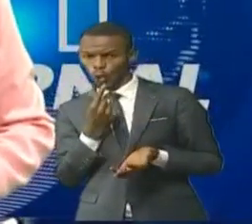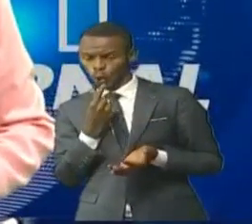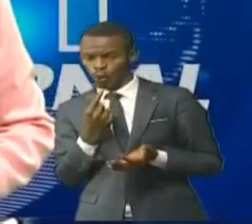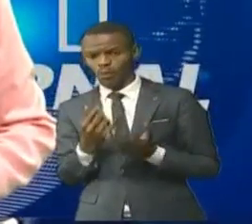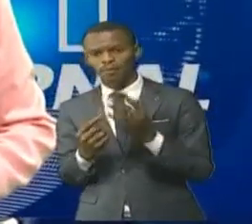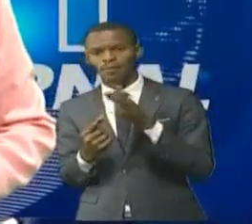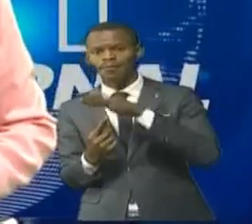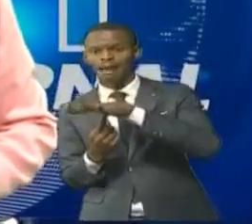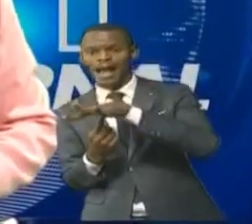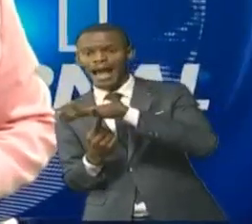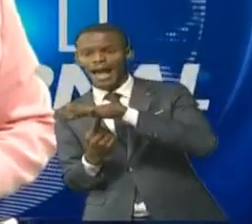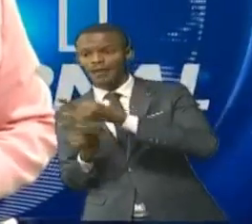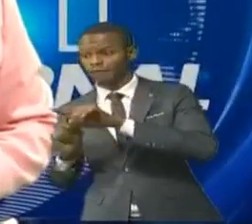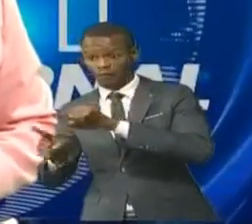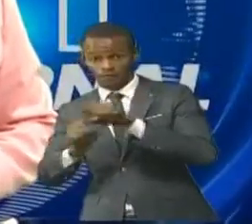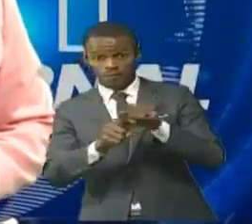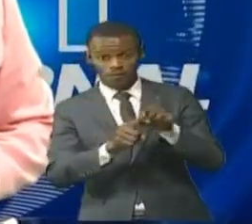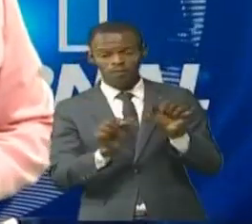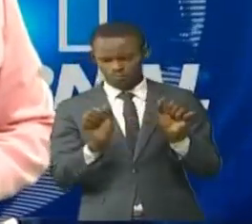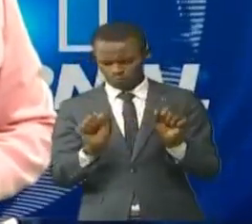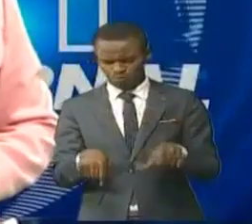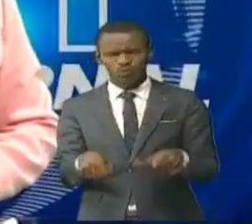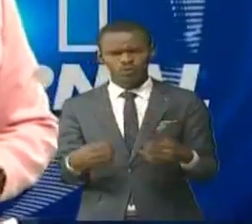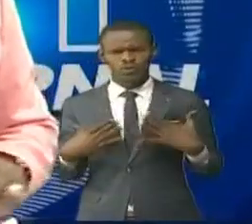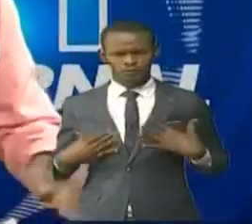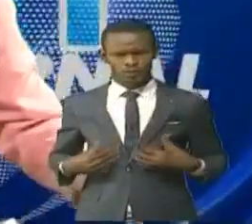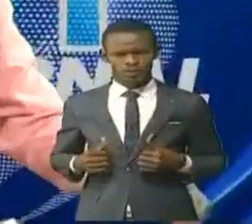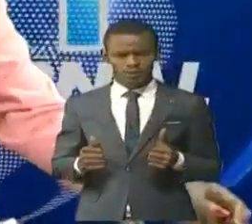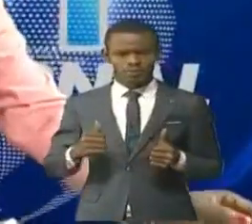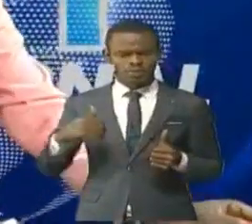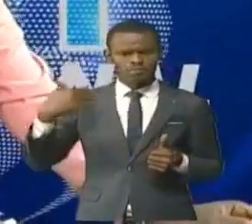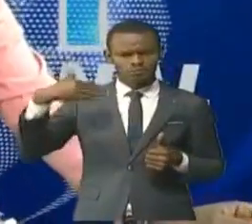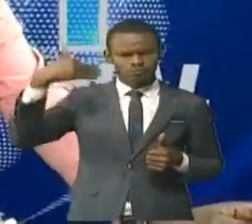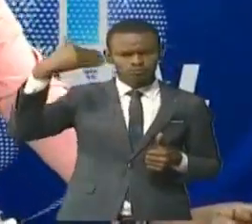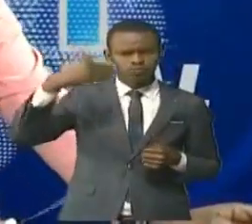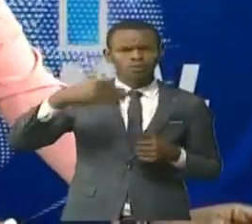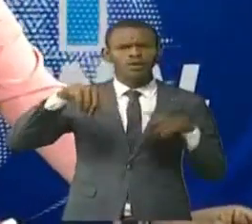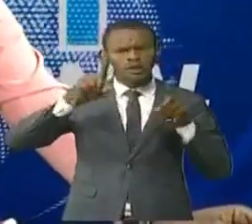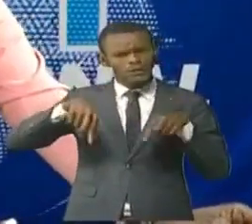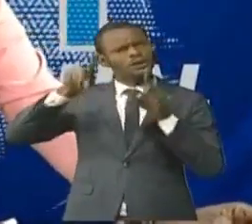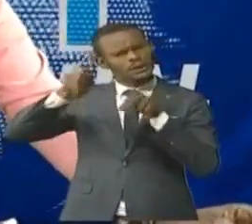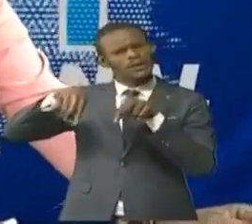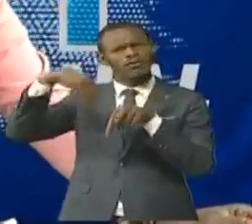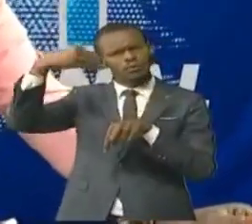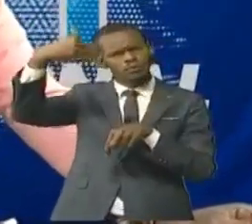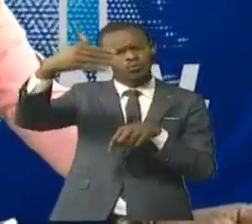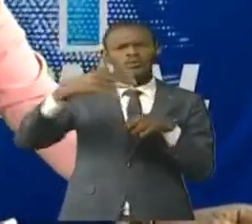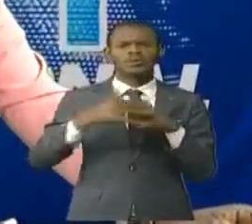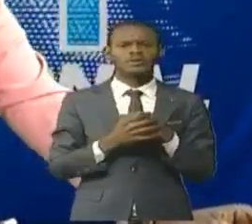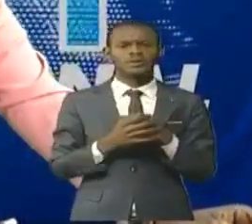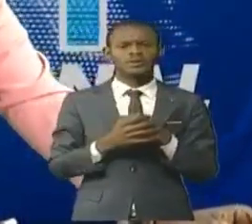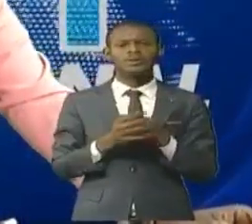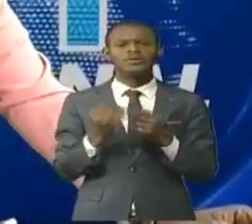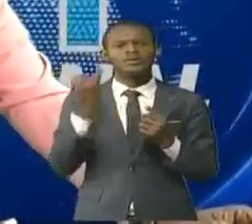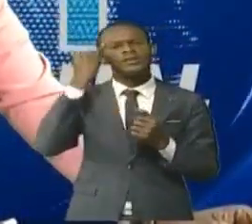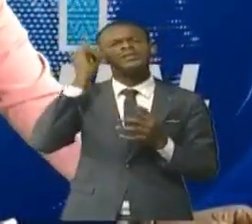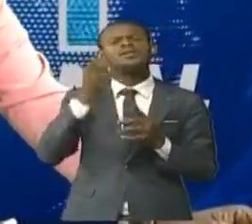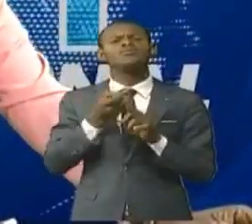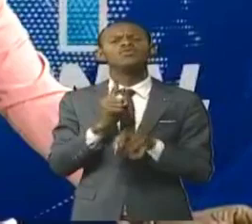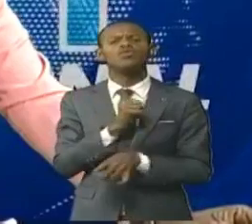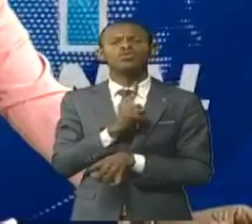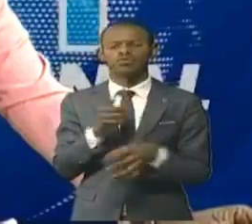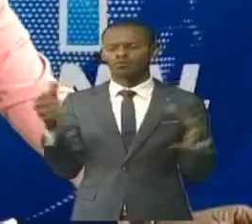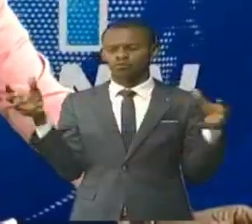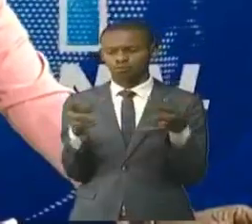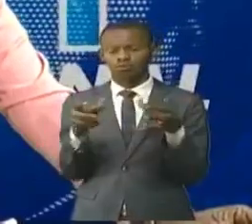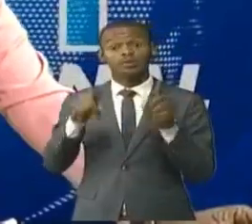espoir de la santé et du bien-être de l'humanité. C'est l'une des recommandations de la session annuelle des Assises mondiales de médecine qui